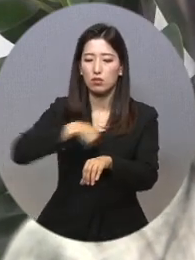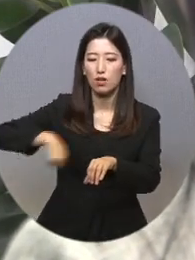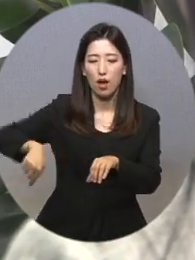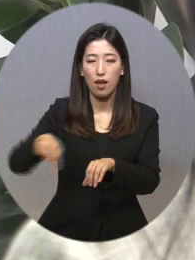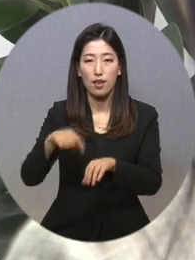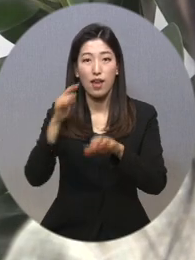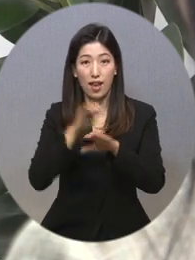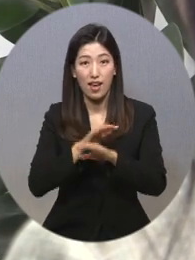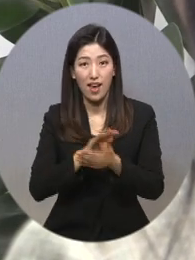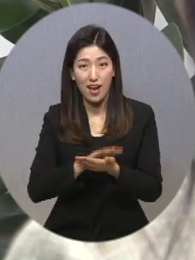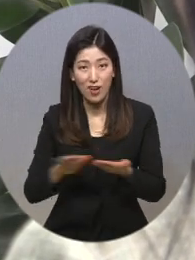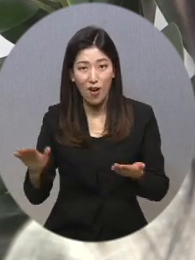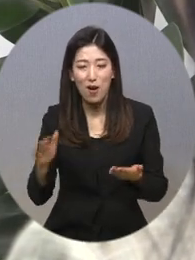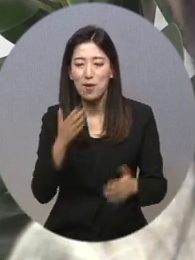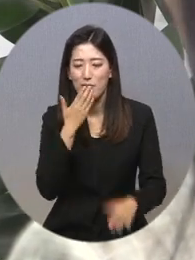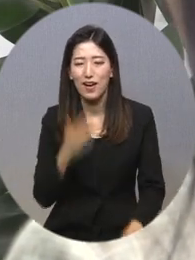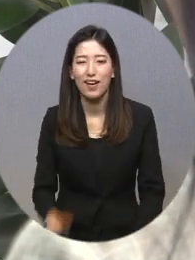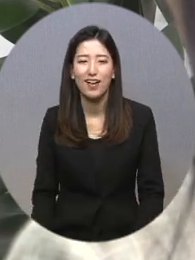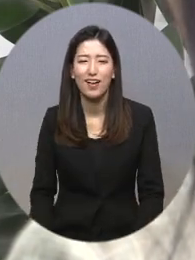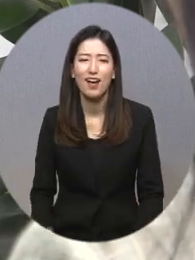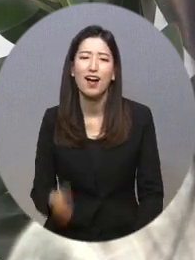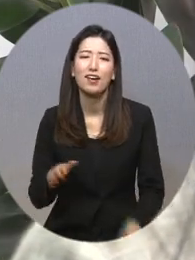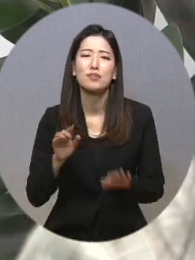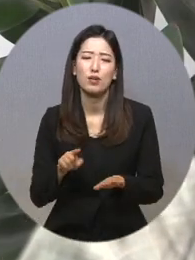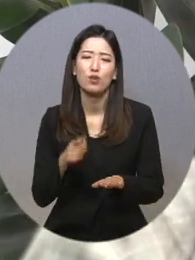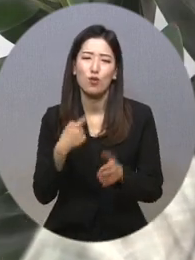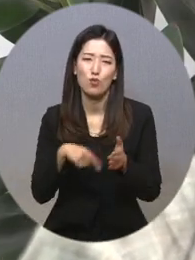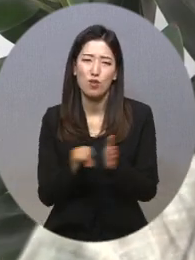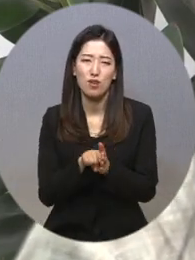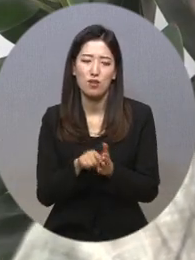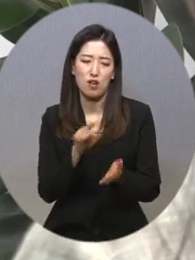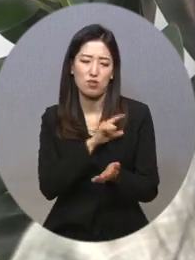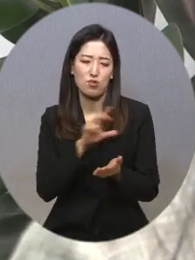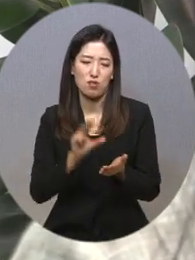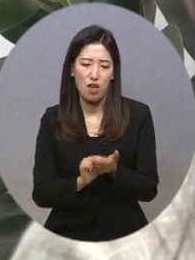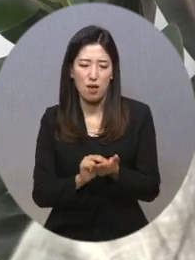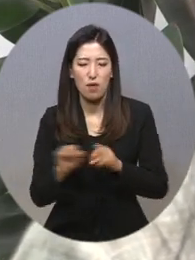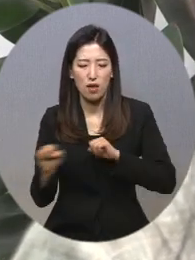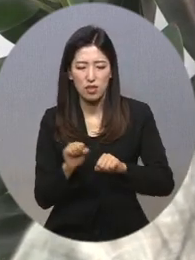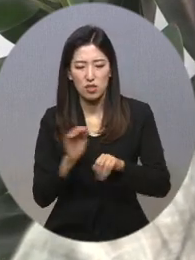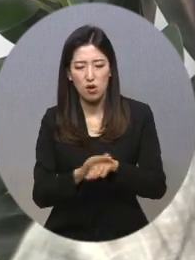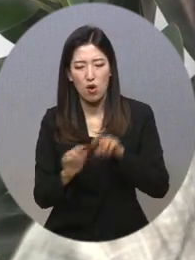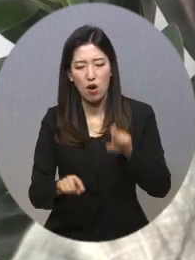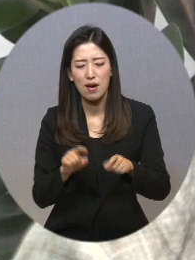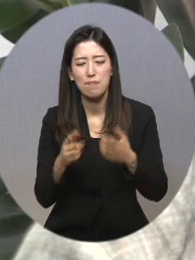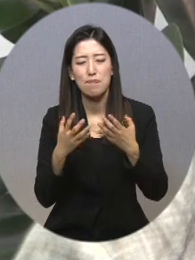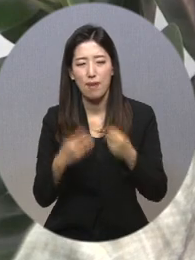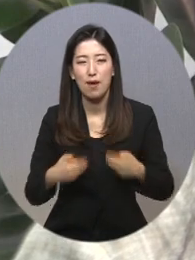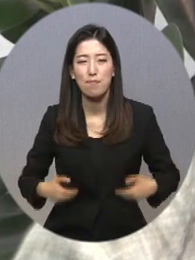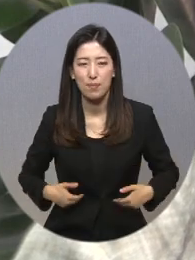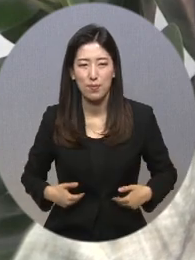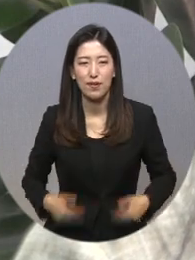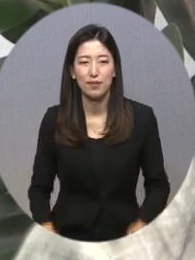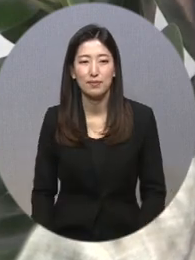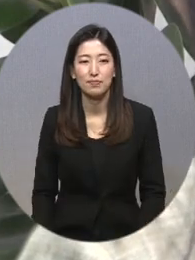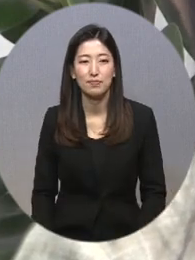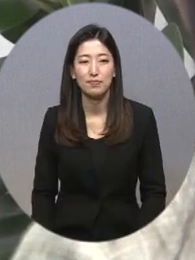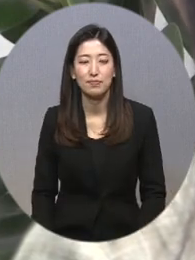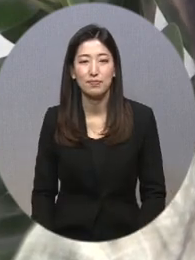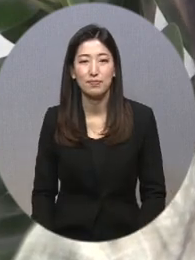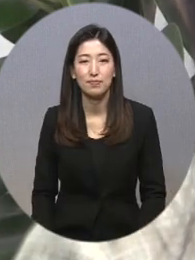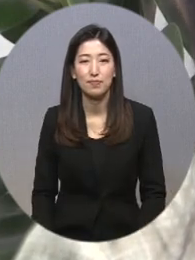위해서는 우리들이 해야 될 과제도 많이 있겠죠. 그렇죠. 경전철이 지금 현재 의정부의 내부 교통에